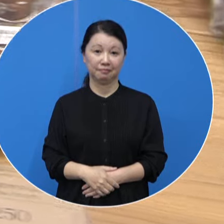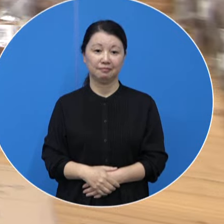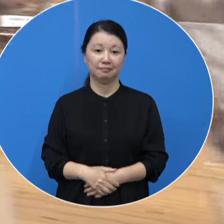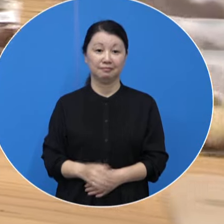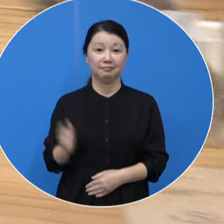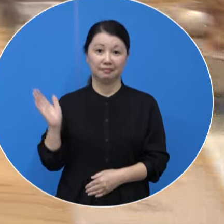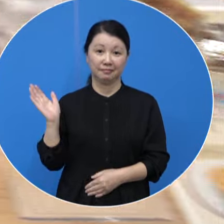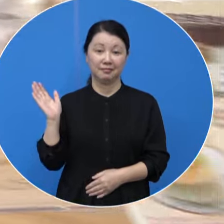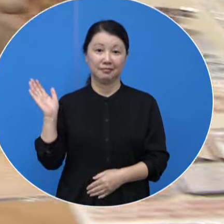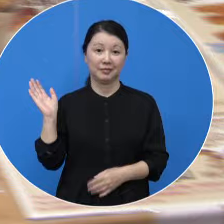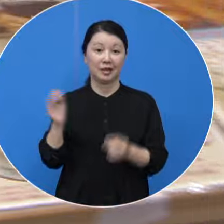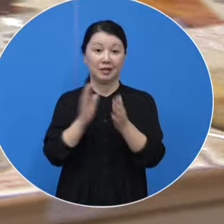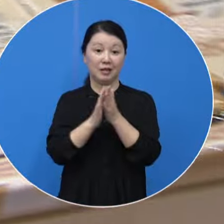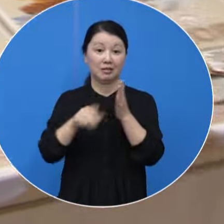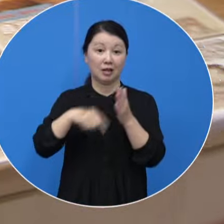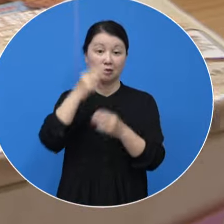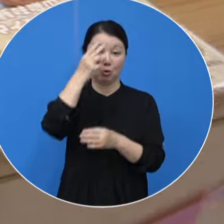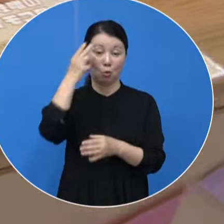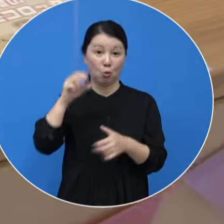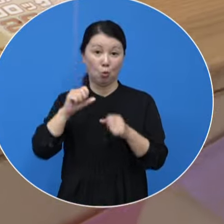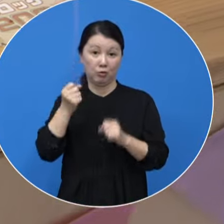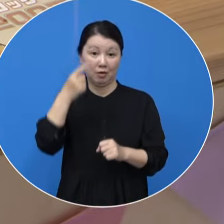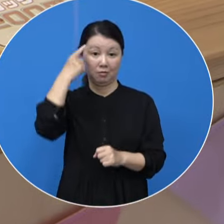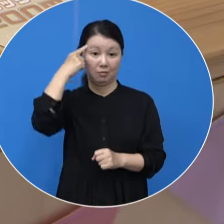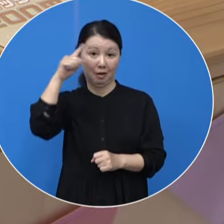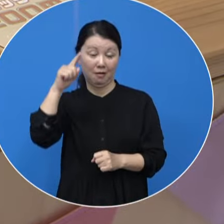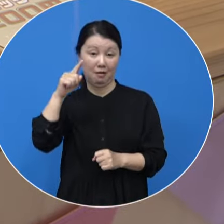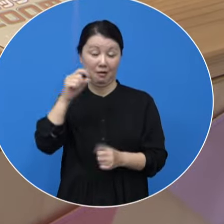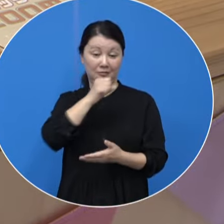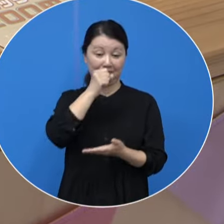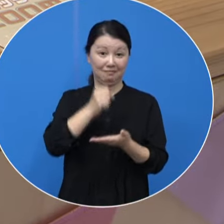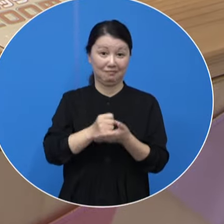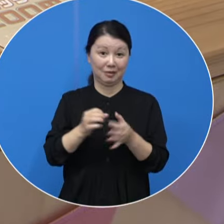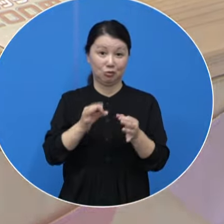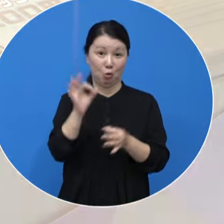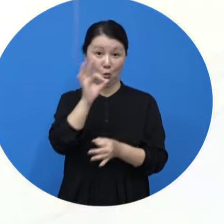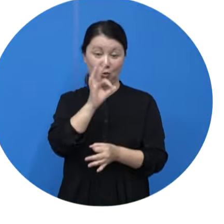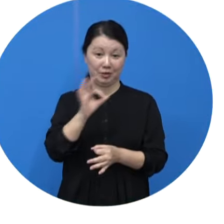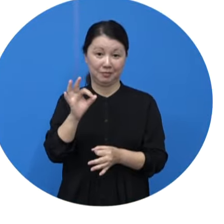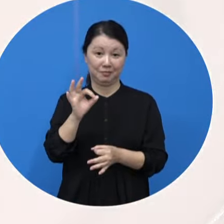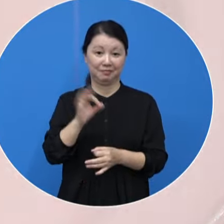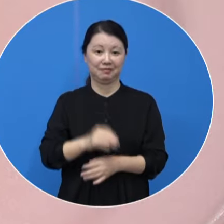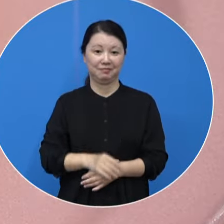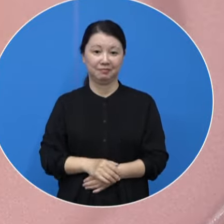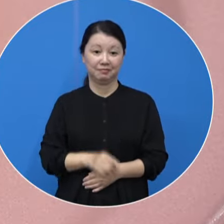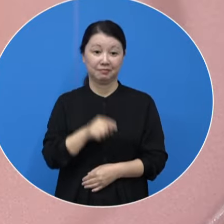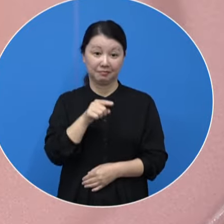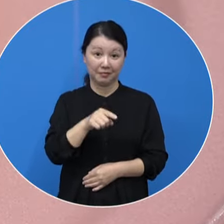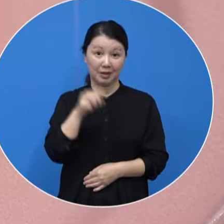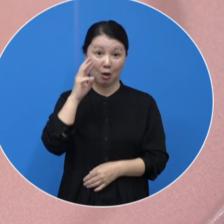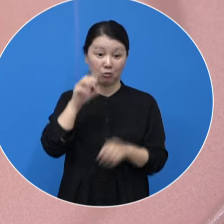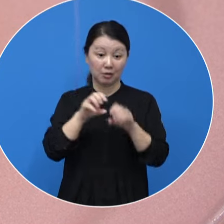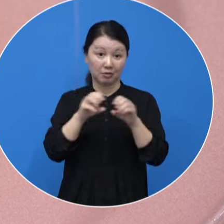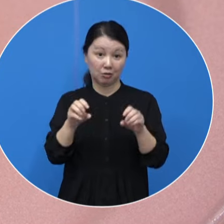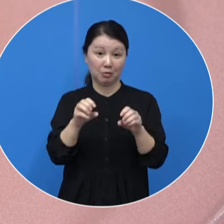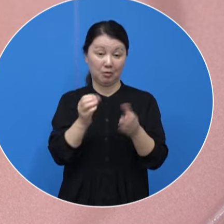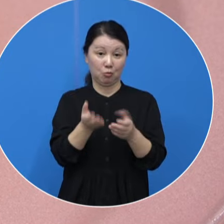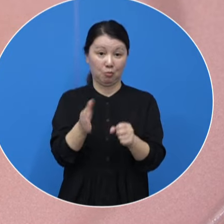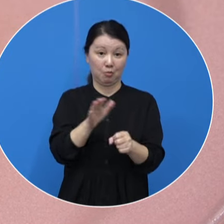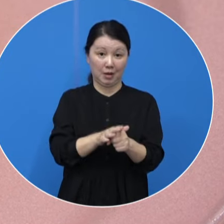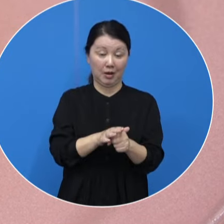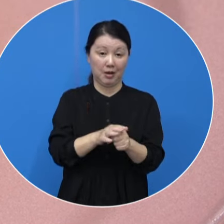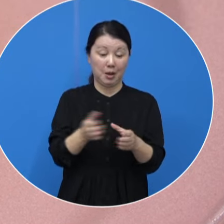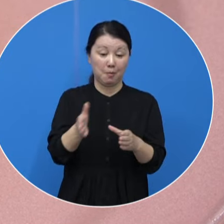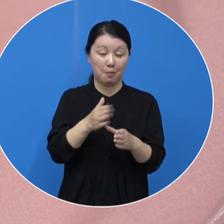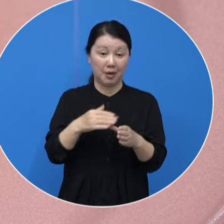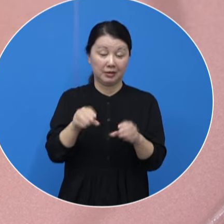そう、こちらは県内の高校生のアイデアによって生まれた商品。鹿児島のさつまいもが使われた